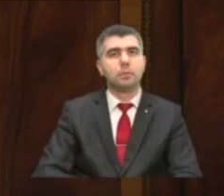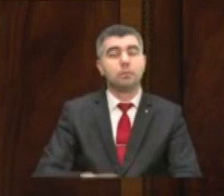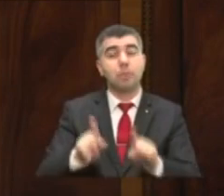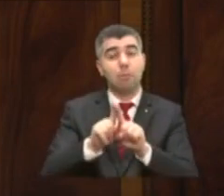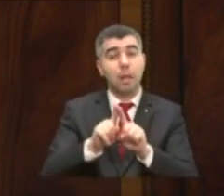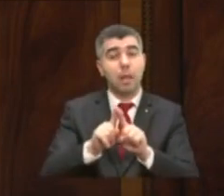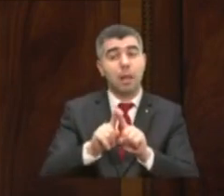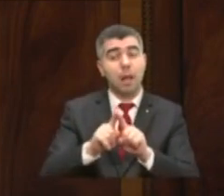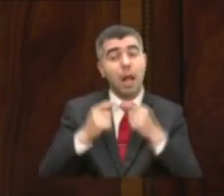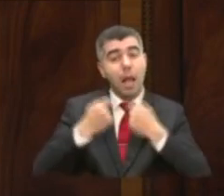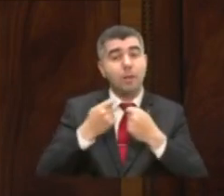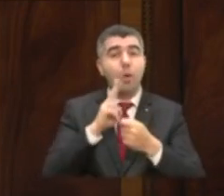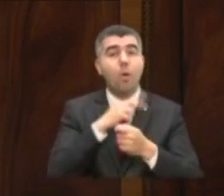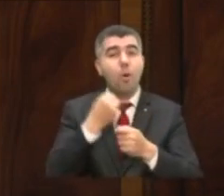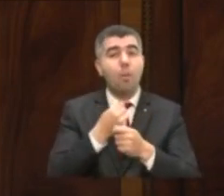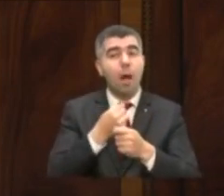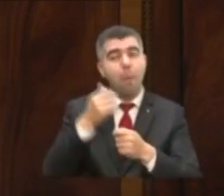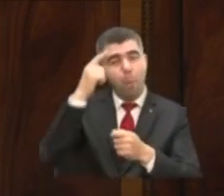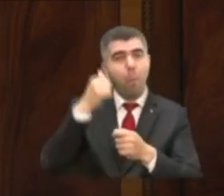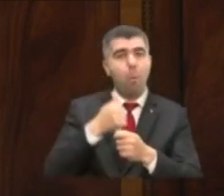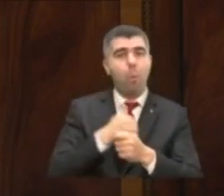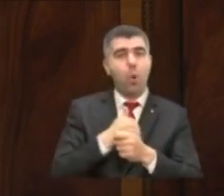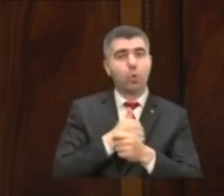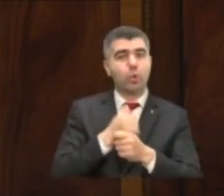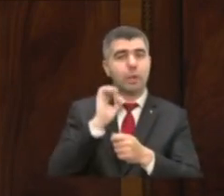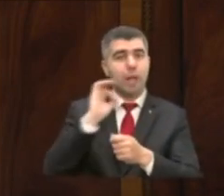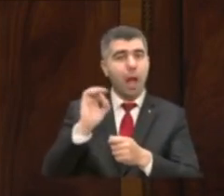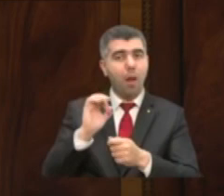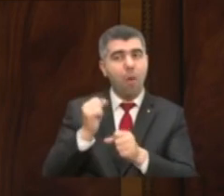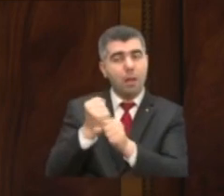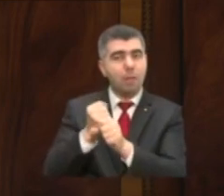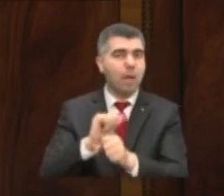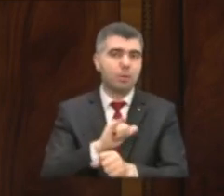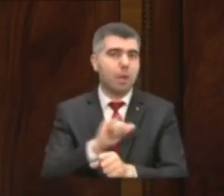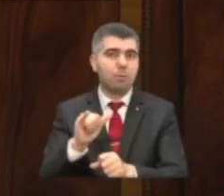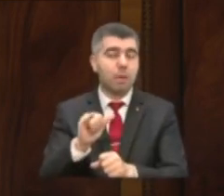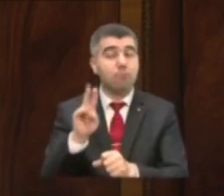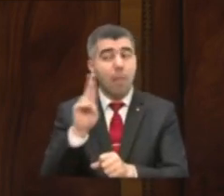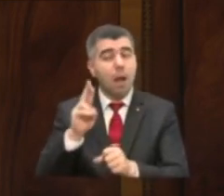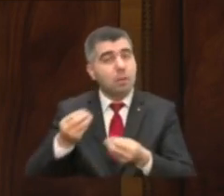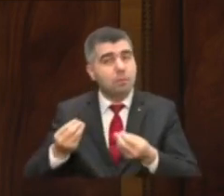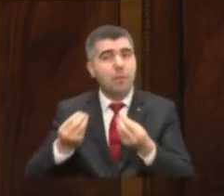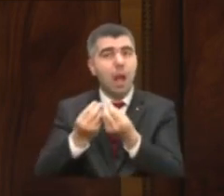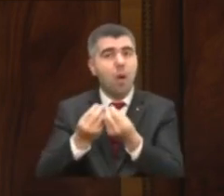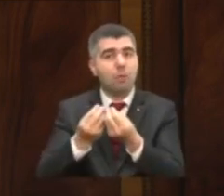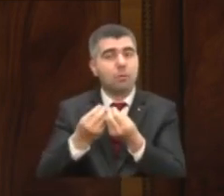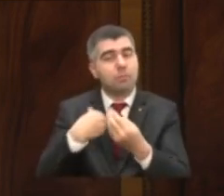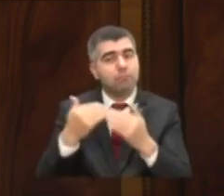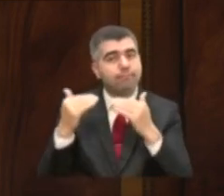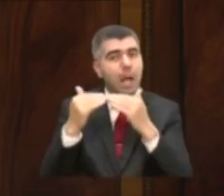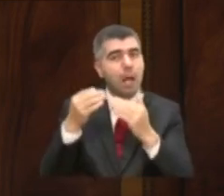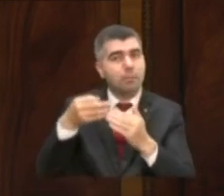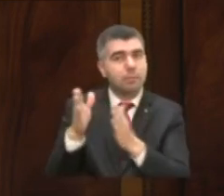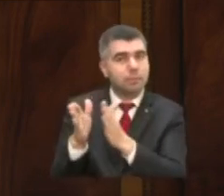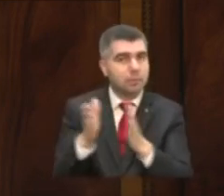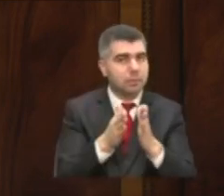أخرى أو بشي منطق آخر، لا يمكن أن يكون. ولكن أهم شيء، هذه النقطة الثانية. النقطة الثالثة